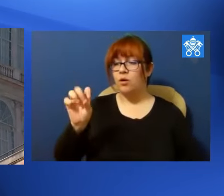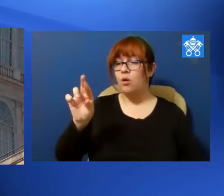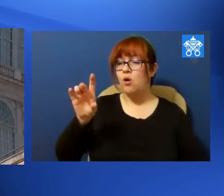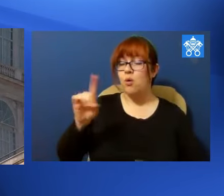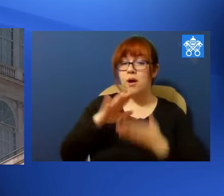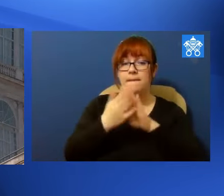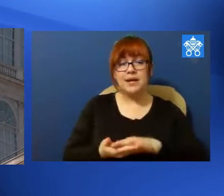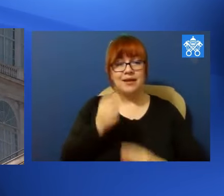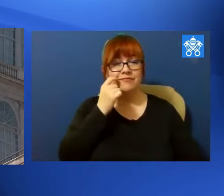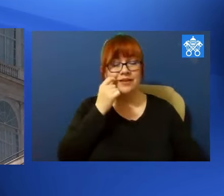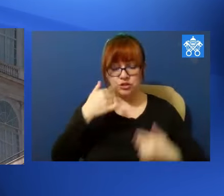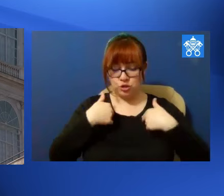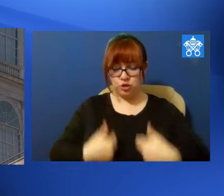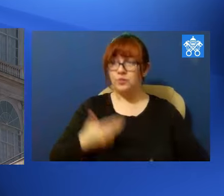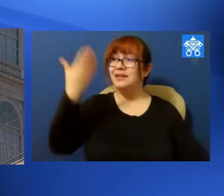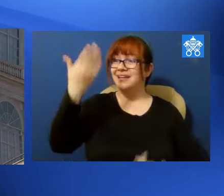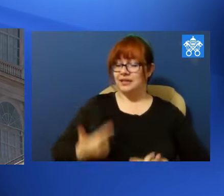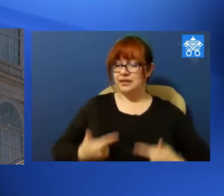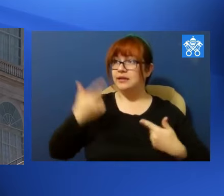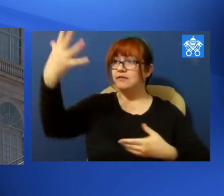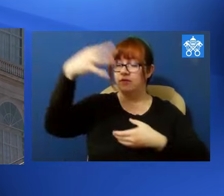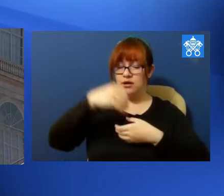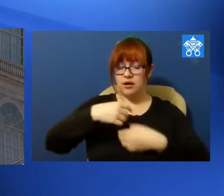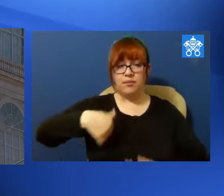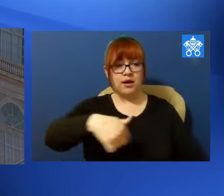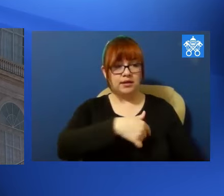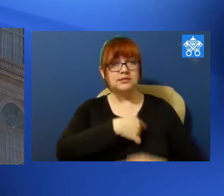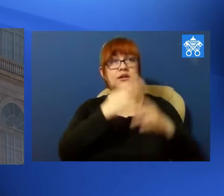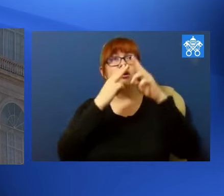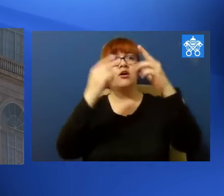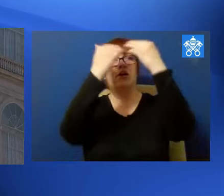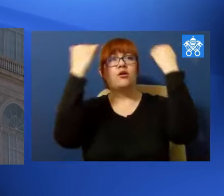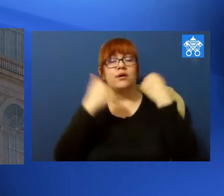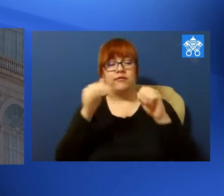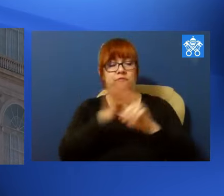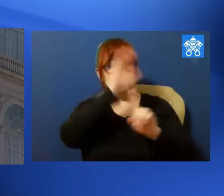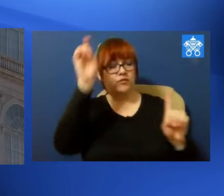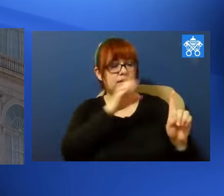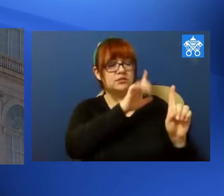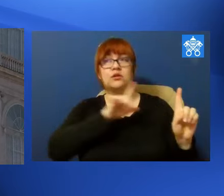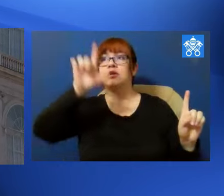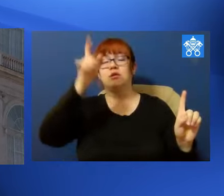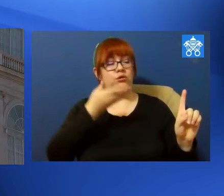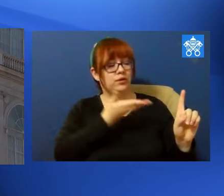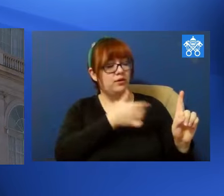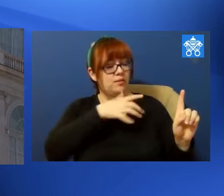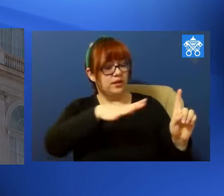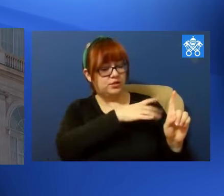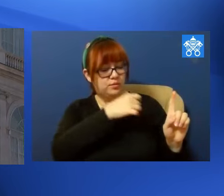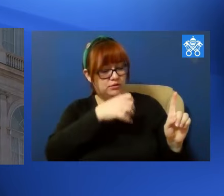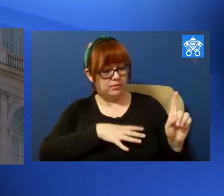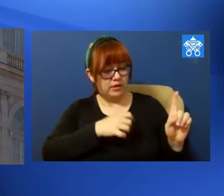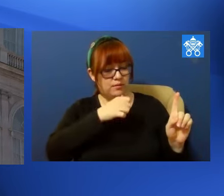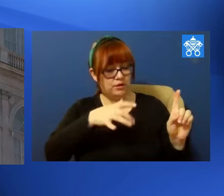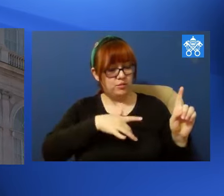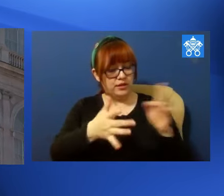Et habitabit in nobis. Ave Maria, gratia plena, Dominos Tecum, benedicta tui mulieribus et benedictus fustus venti tui Jesus.